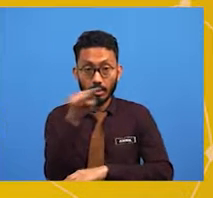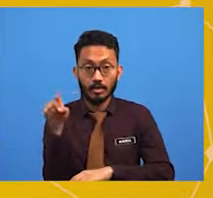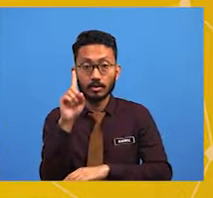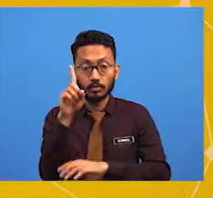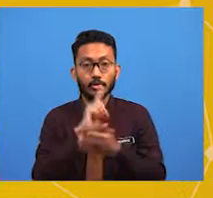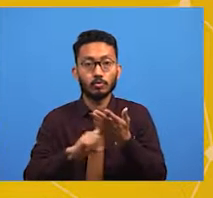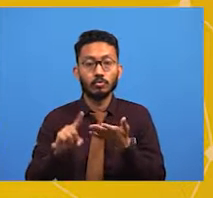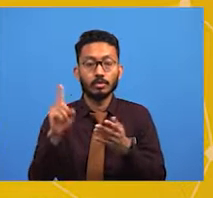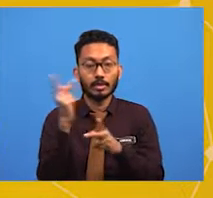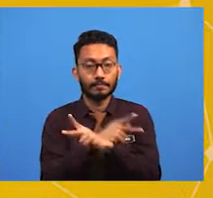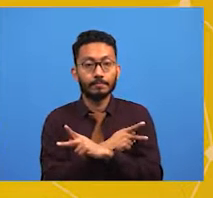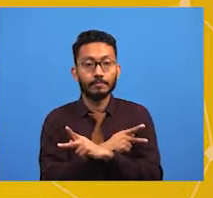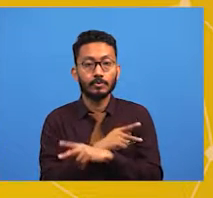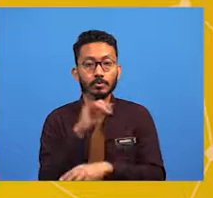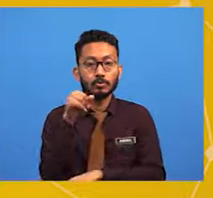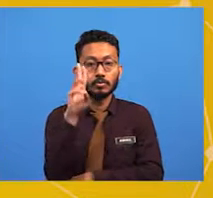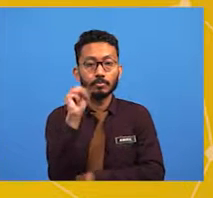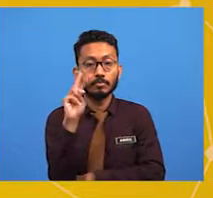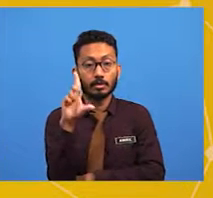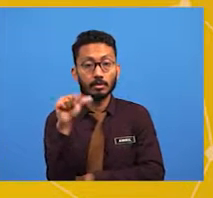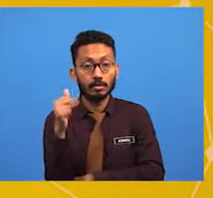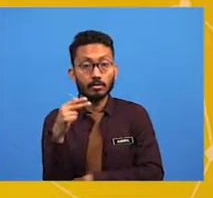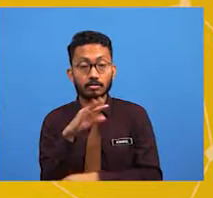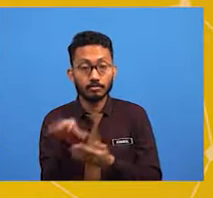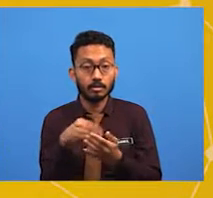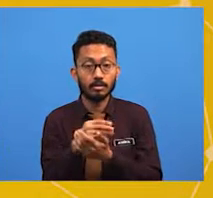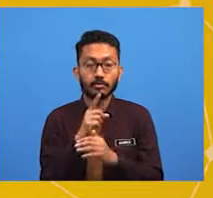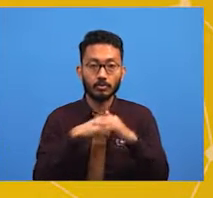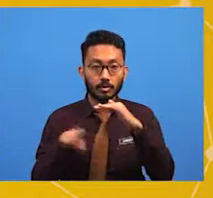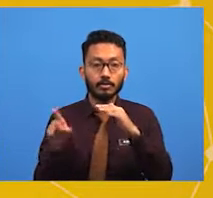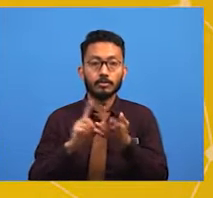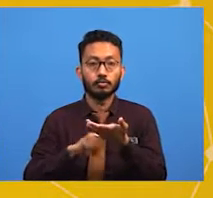darab jumlah garis bawah minggu.